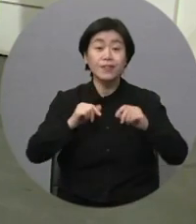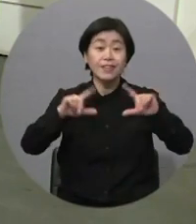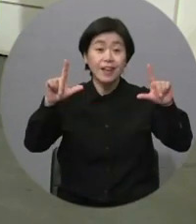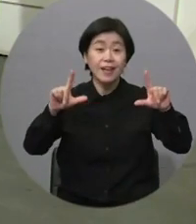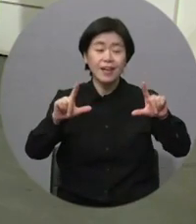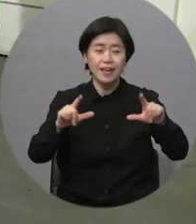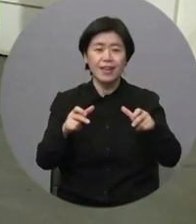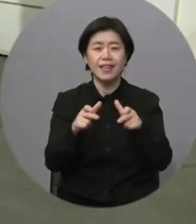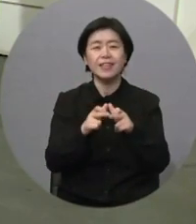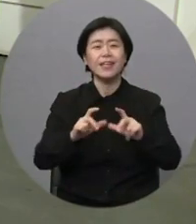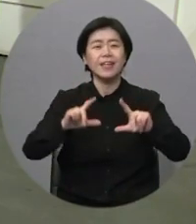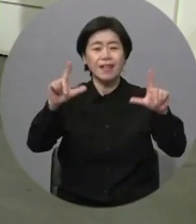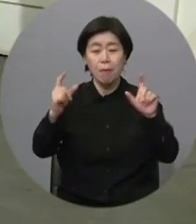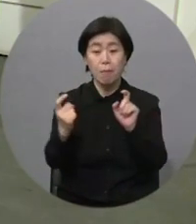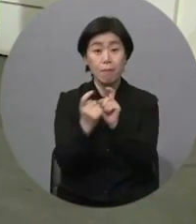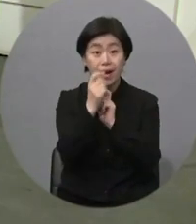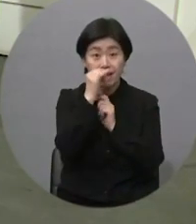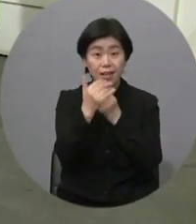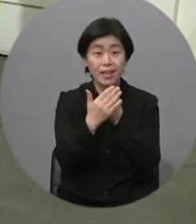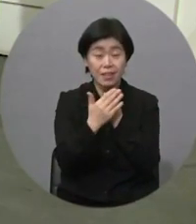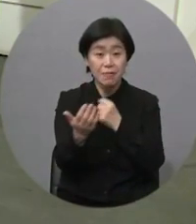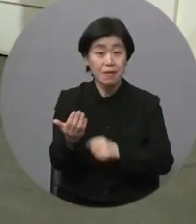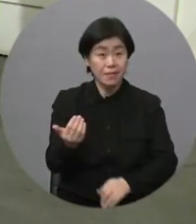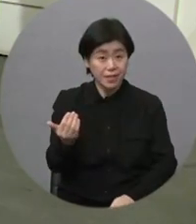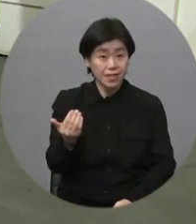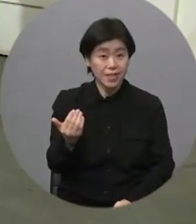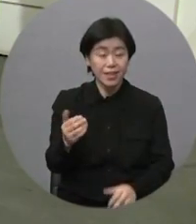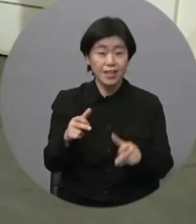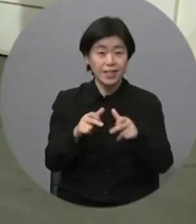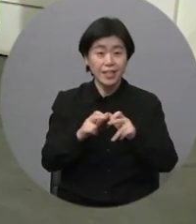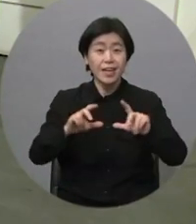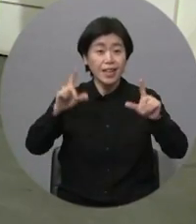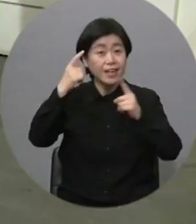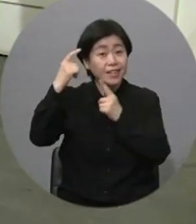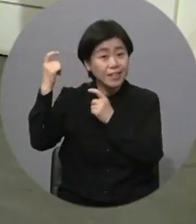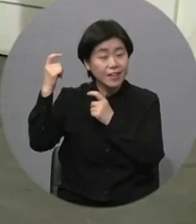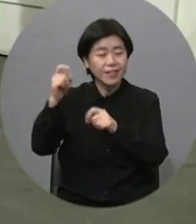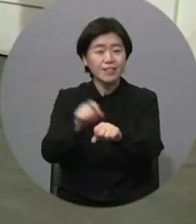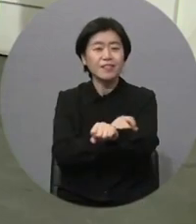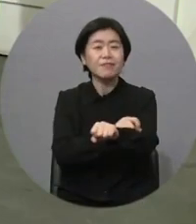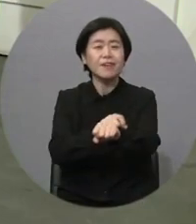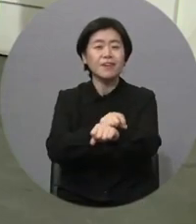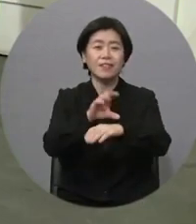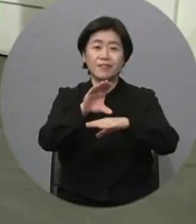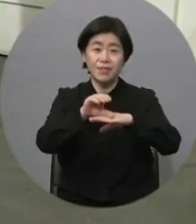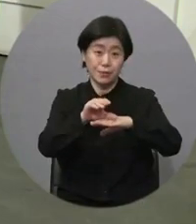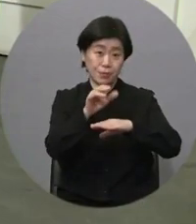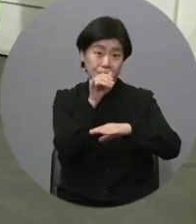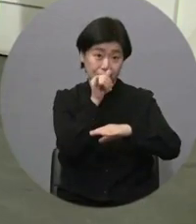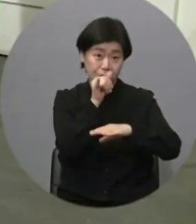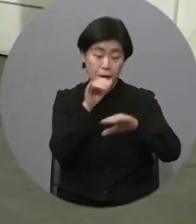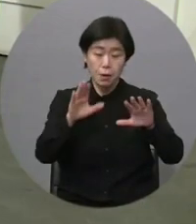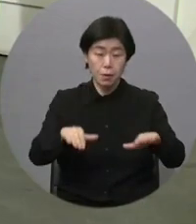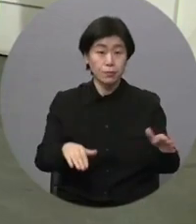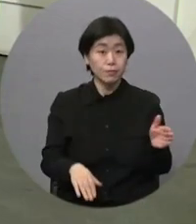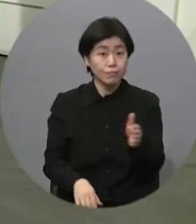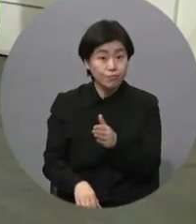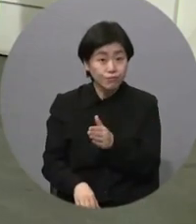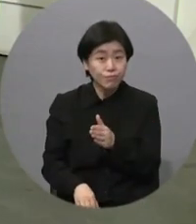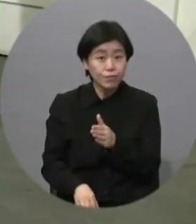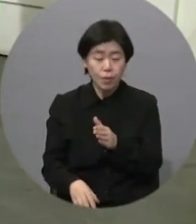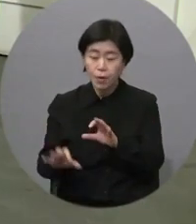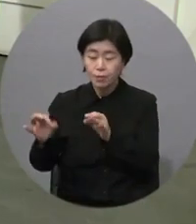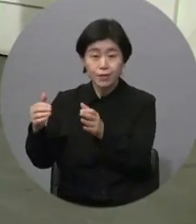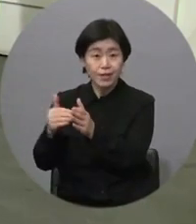복지TV가 장애인 날을 맞이해서 특별 방송을 네. 이제 오늘부터 계속 네.